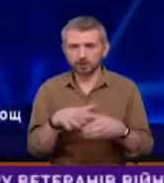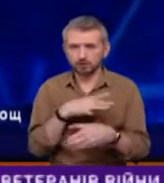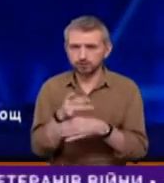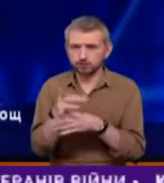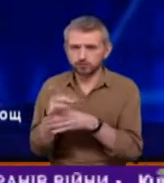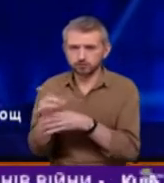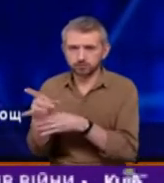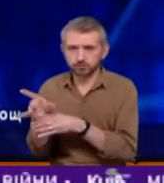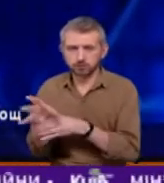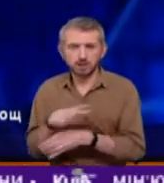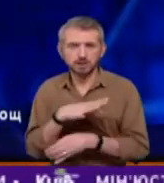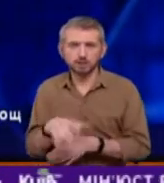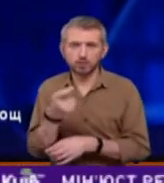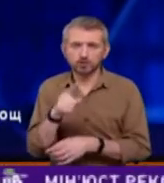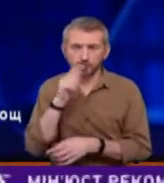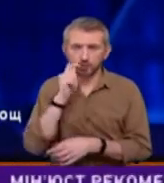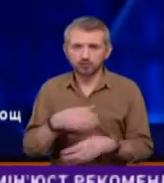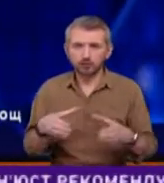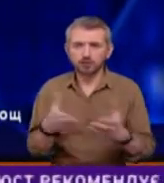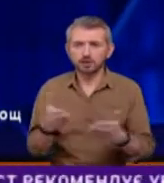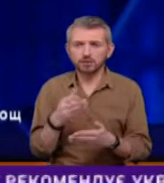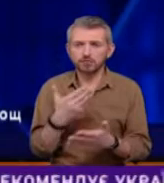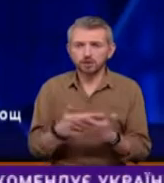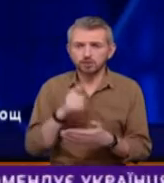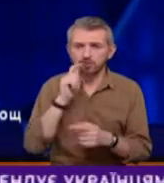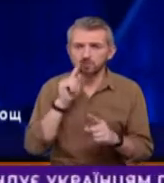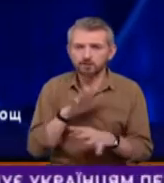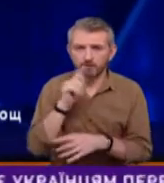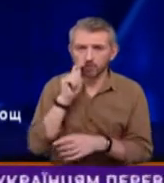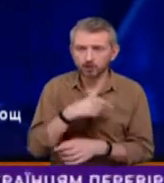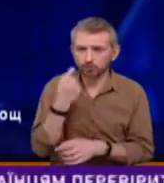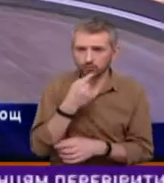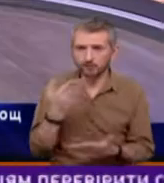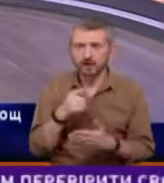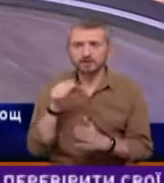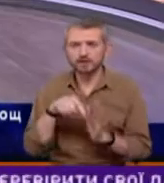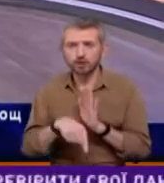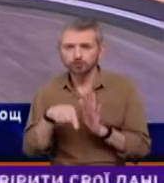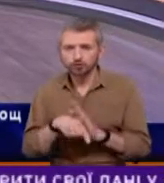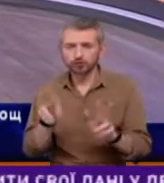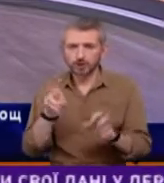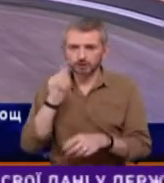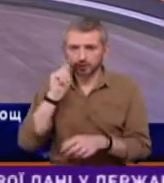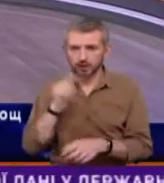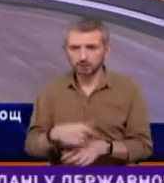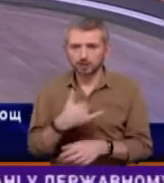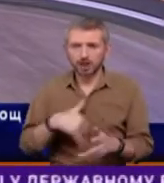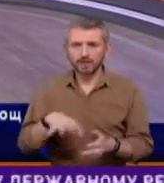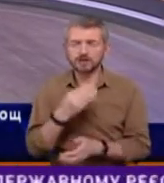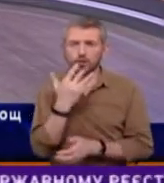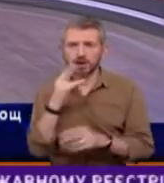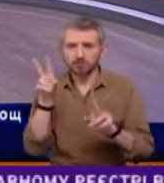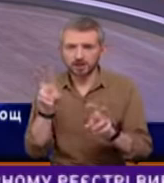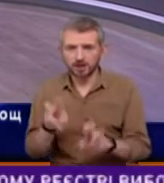вибиті. Не було жодного українського колективу, який хоча б співав українською мовою, який би був за суттю і за назвою українським. У нас якісь всі іноземні